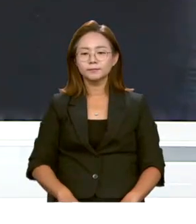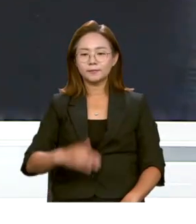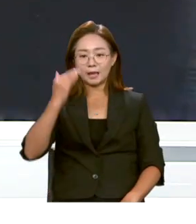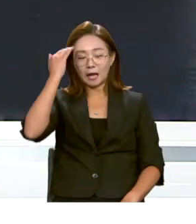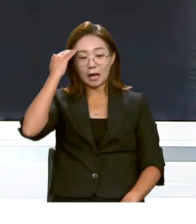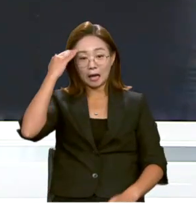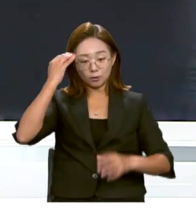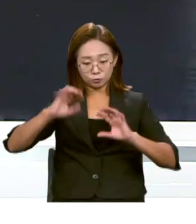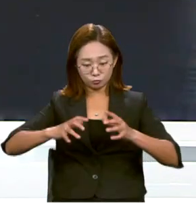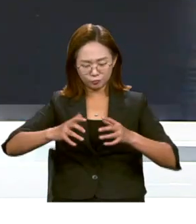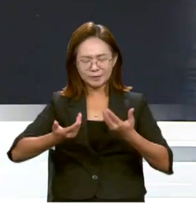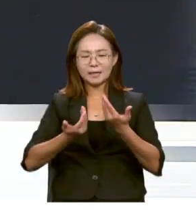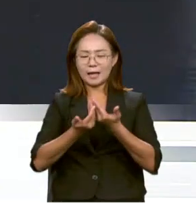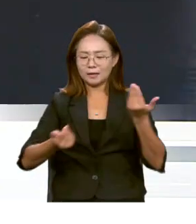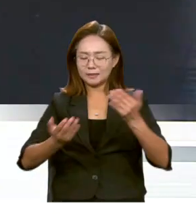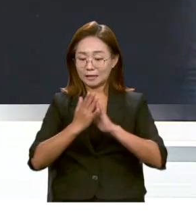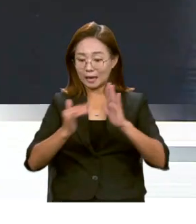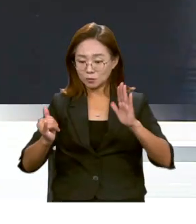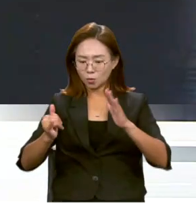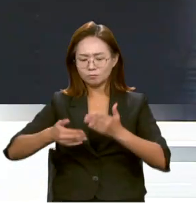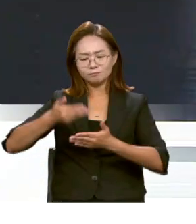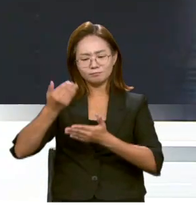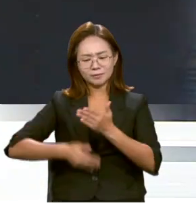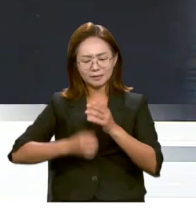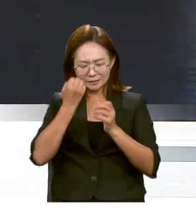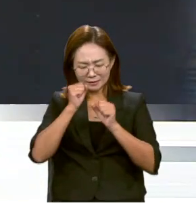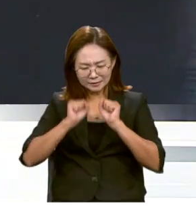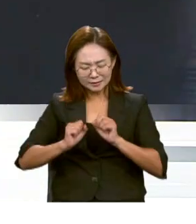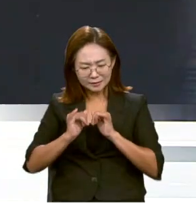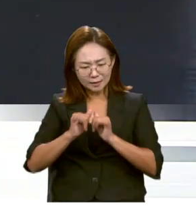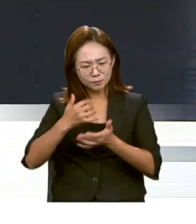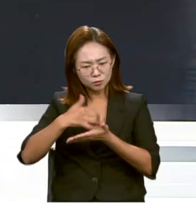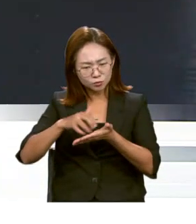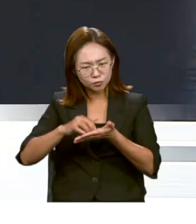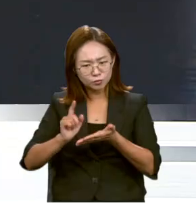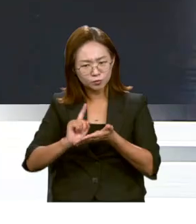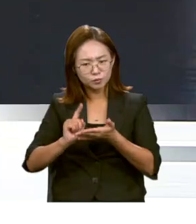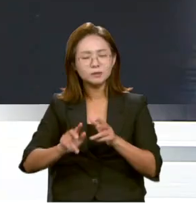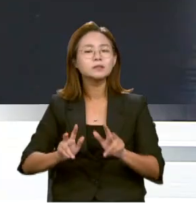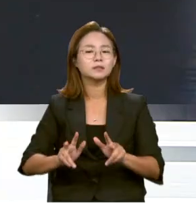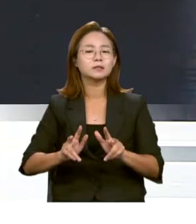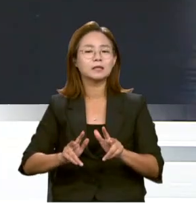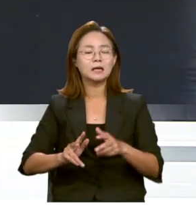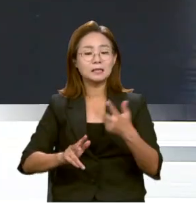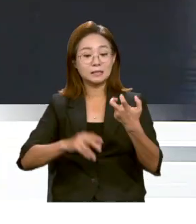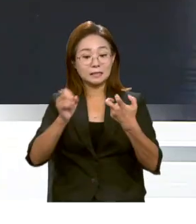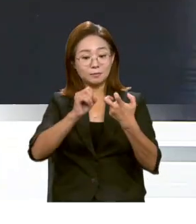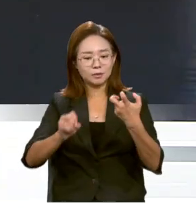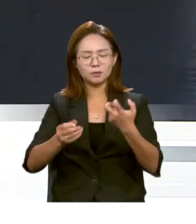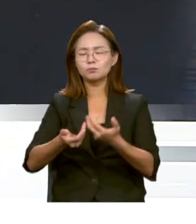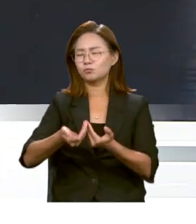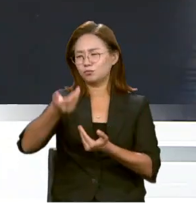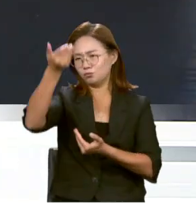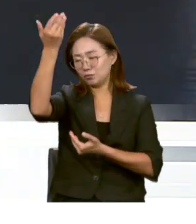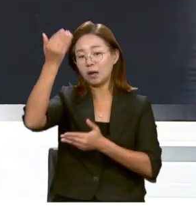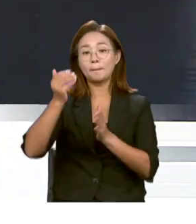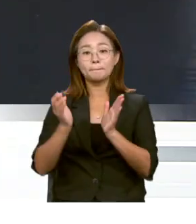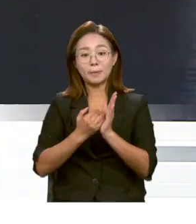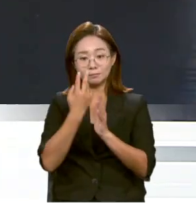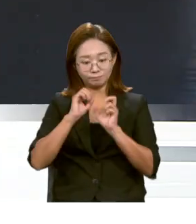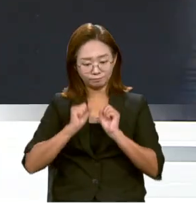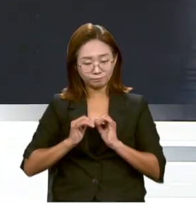우리나라의 이산 가족 중 이제 생존자는 얼마나 남았을까요 안타깝게도 70% 세상을 떠났고